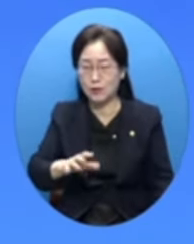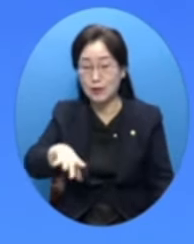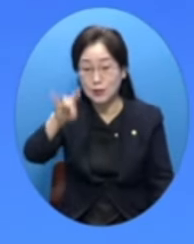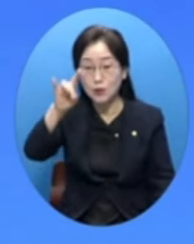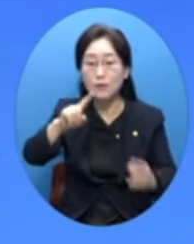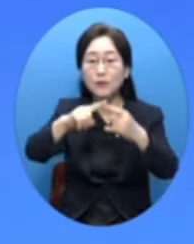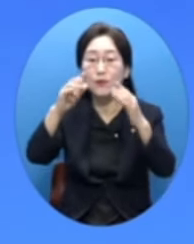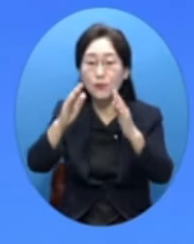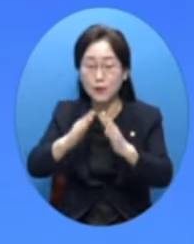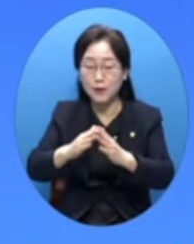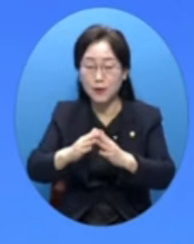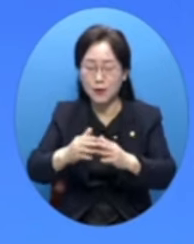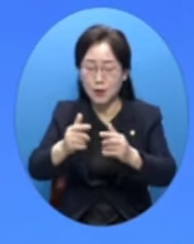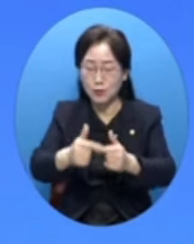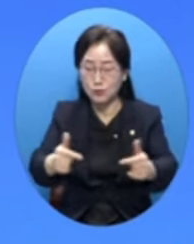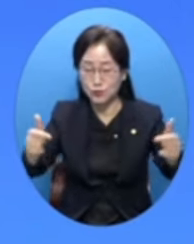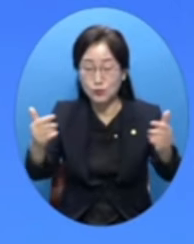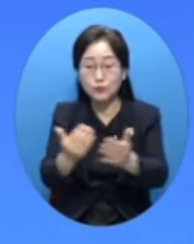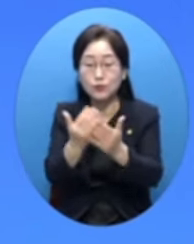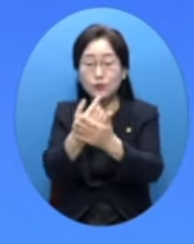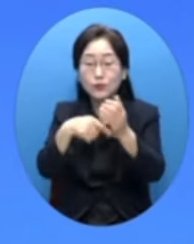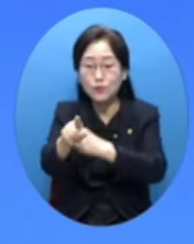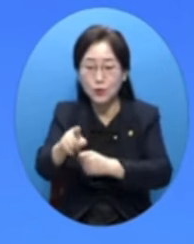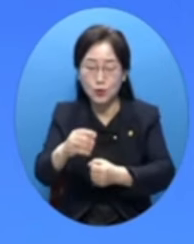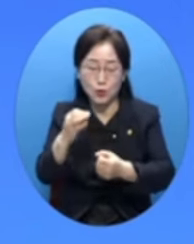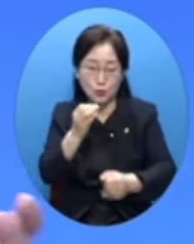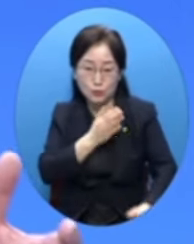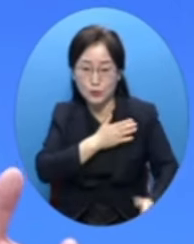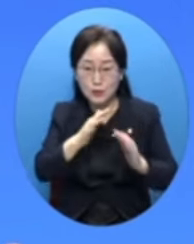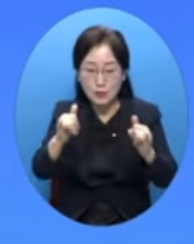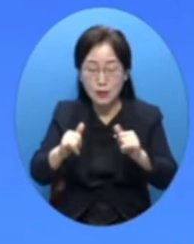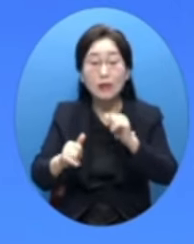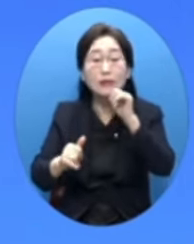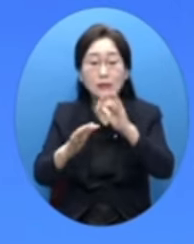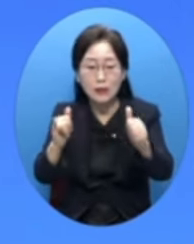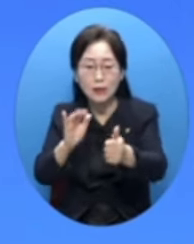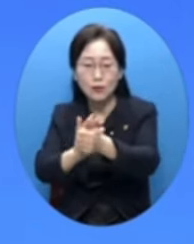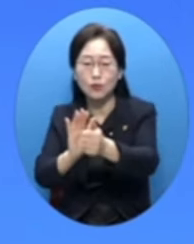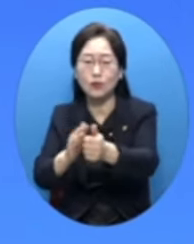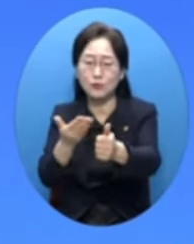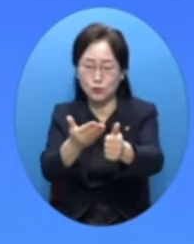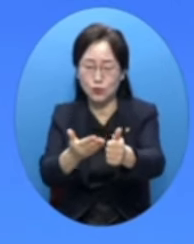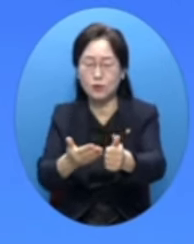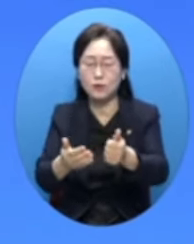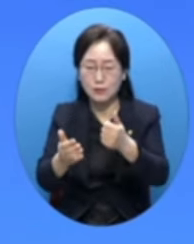것은 가진 자들이 모든 것을 교회에 내놓고 어려운 사람을 도우고 나눴기 때문인 것입니다